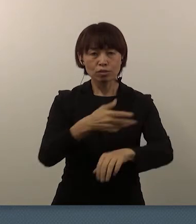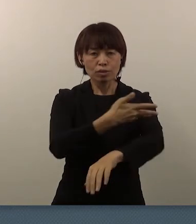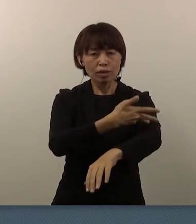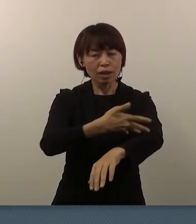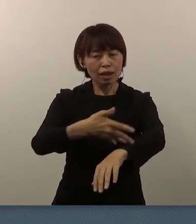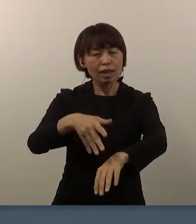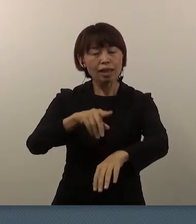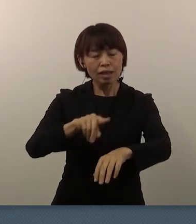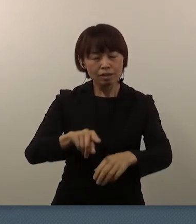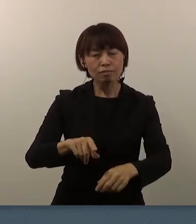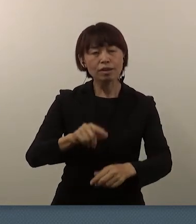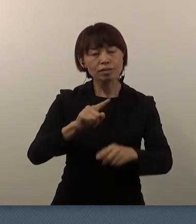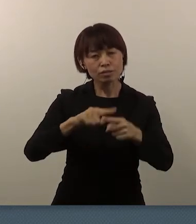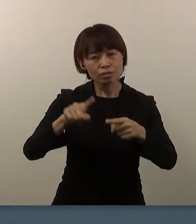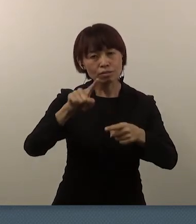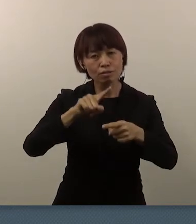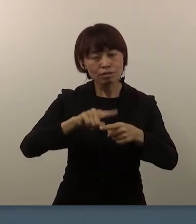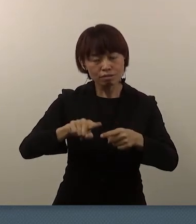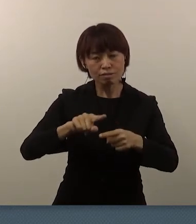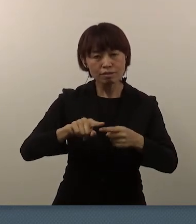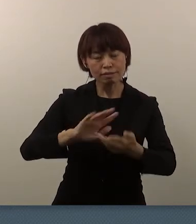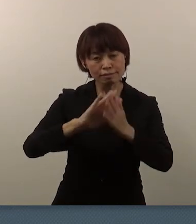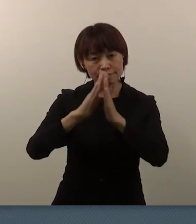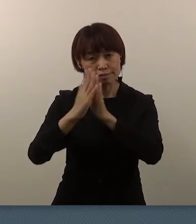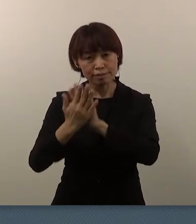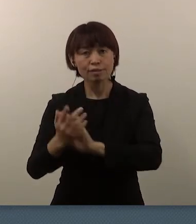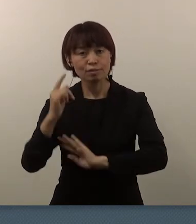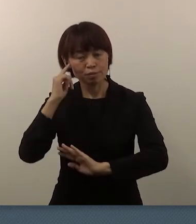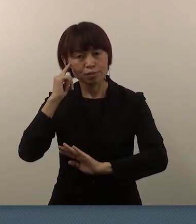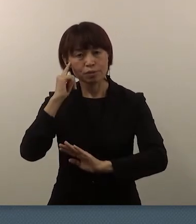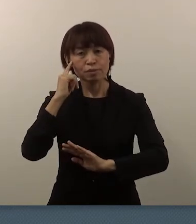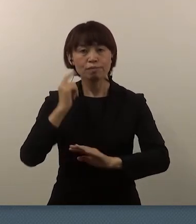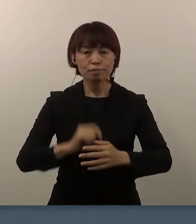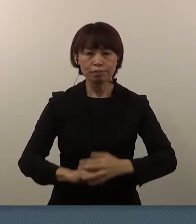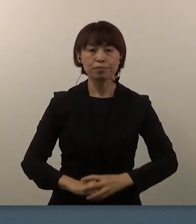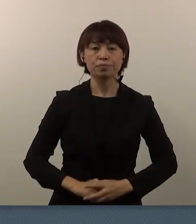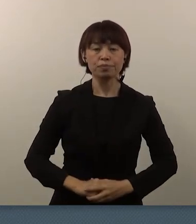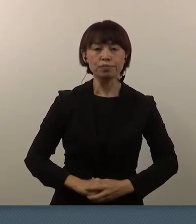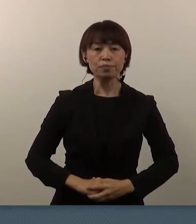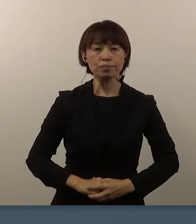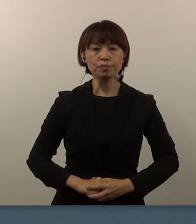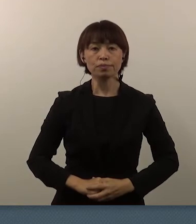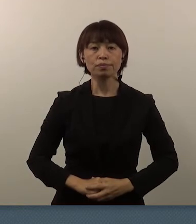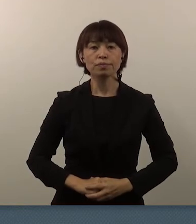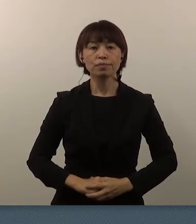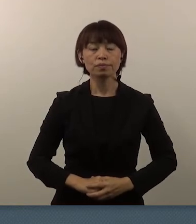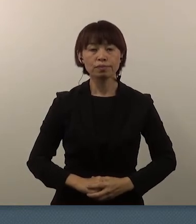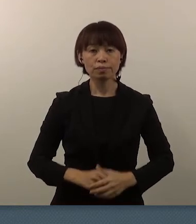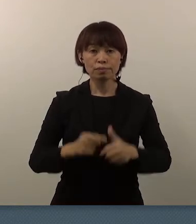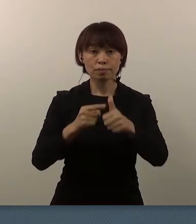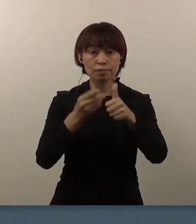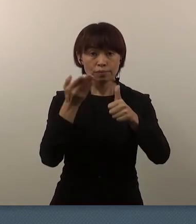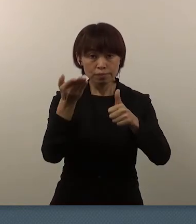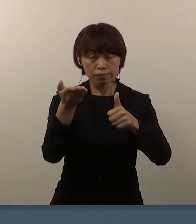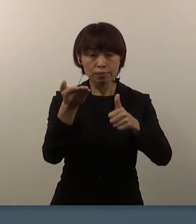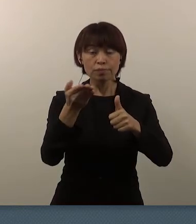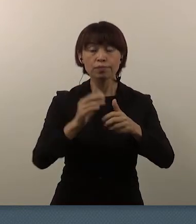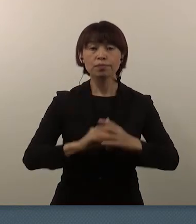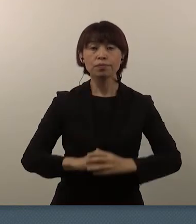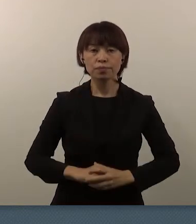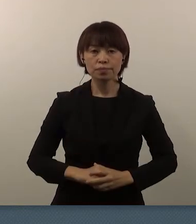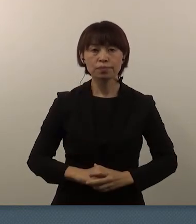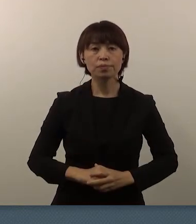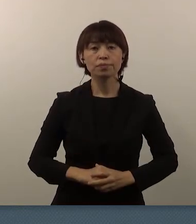出てきたなと思いますので、さらに加速させていきたいという考えでいます。 その関連なんですけれども、い